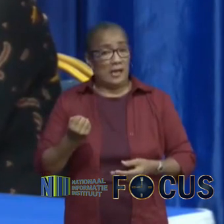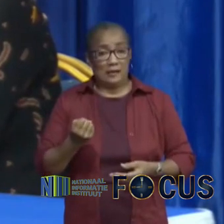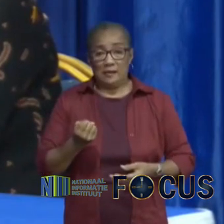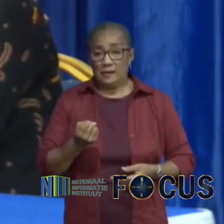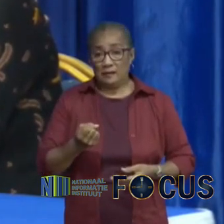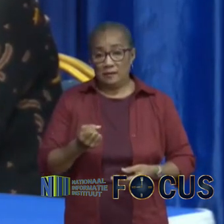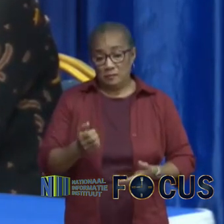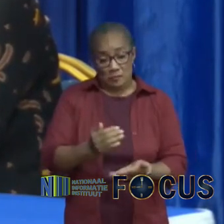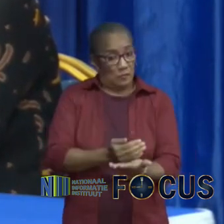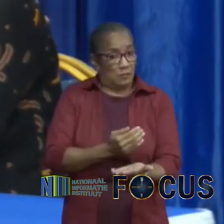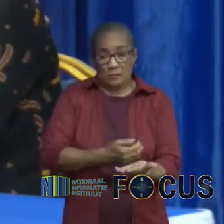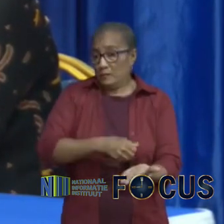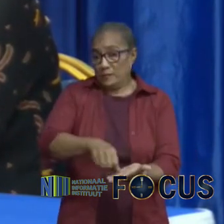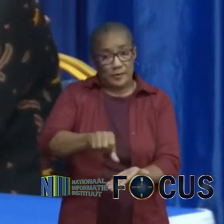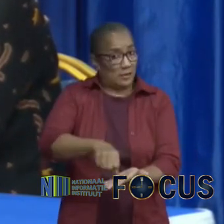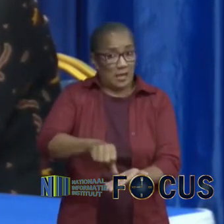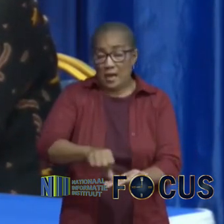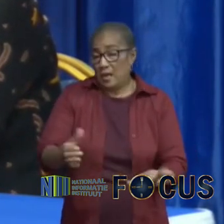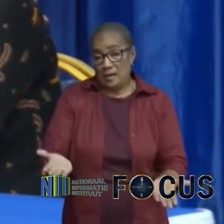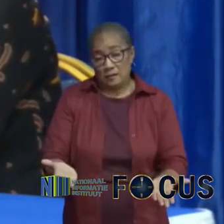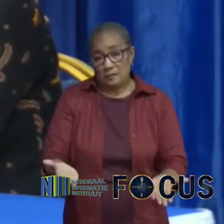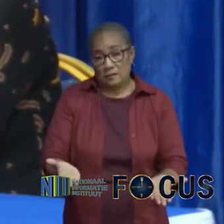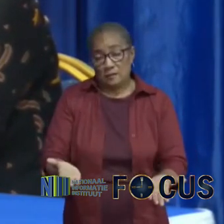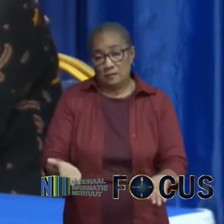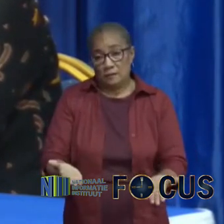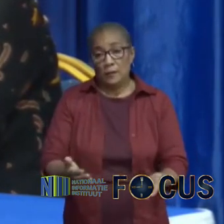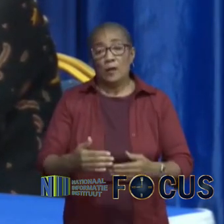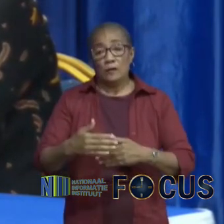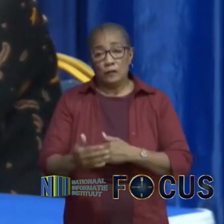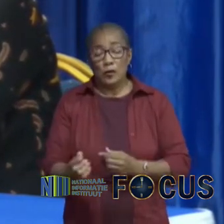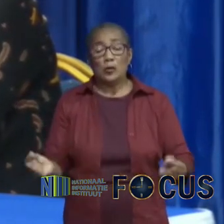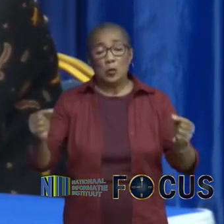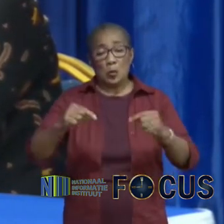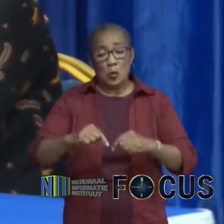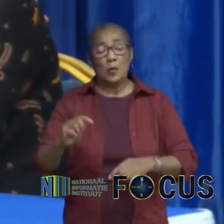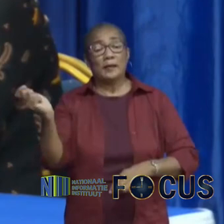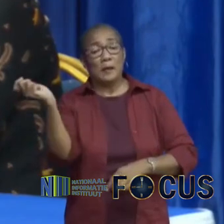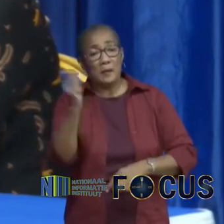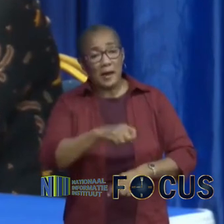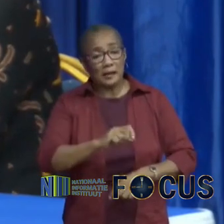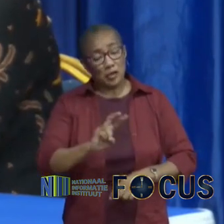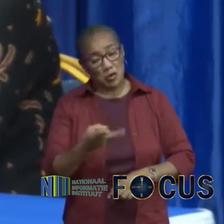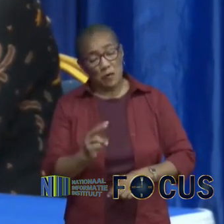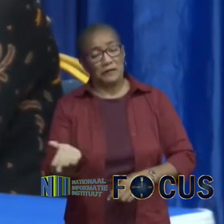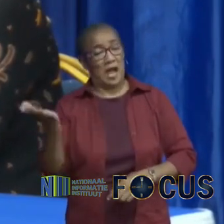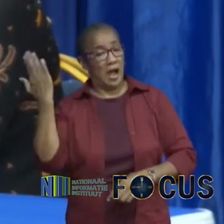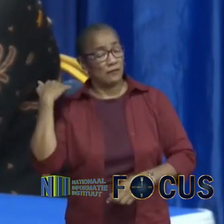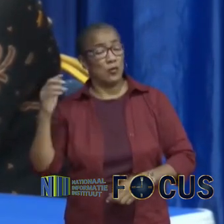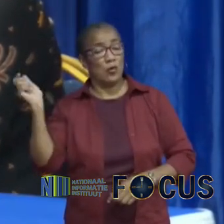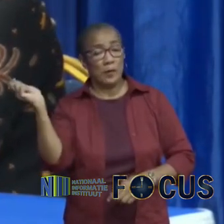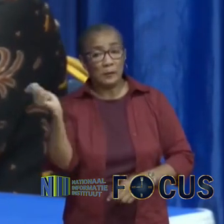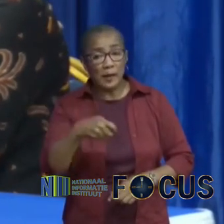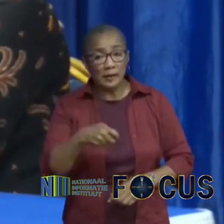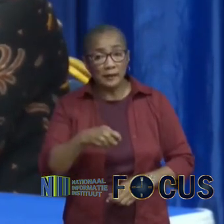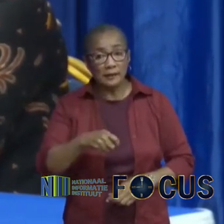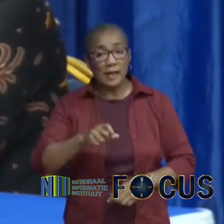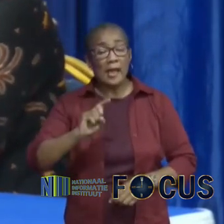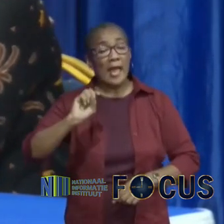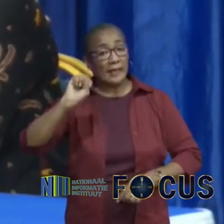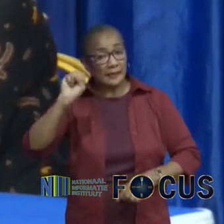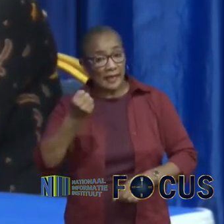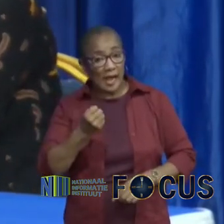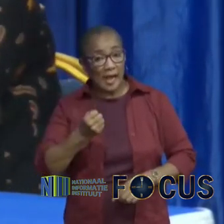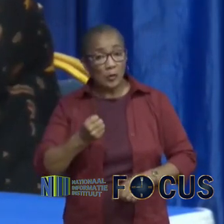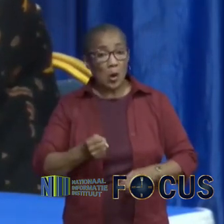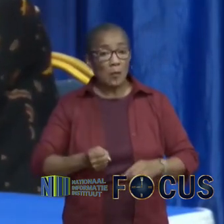te betalen voor, voor de komende maanden of de afgelopen maanden. En daar had de regering een voorziening